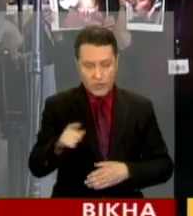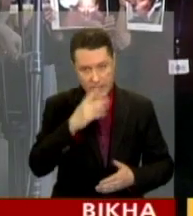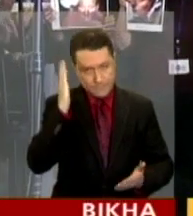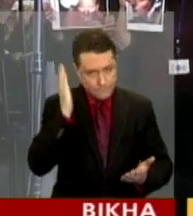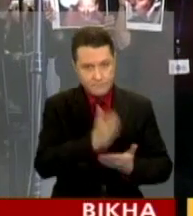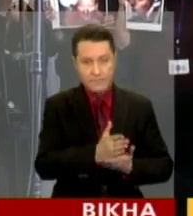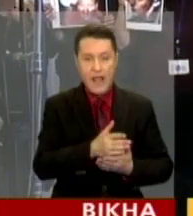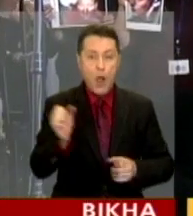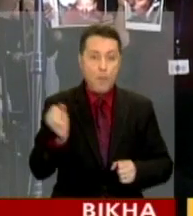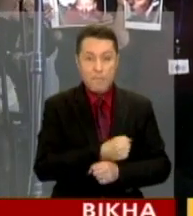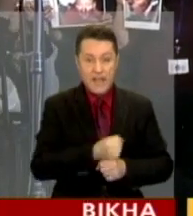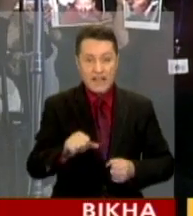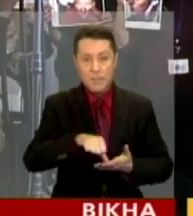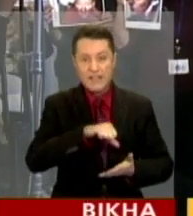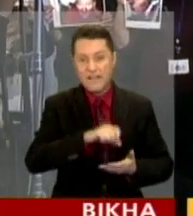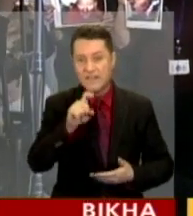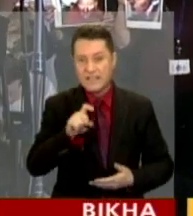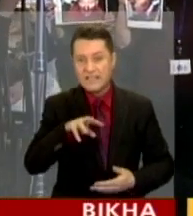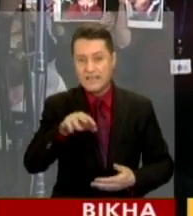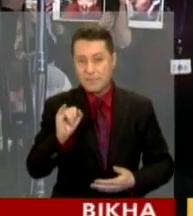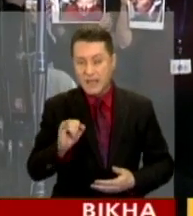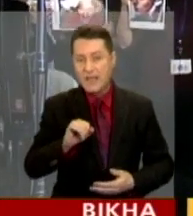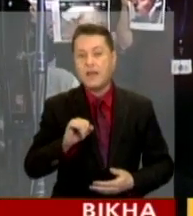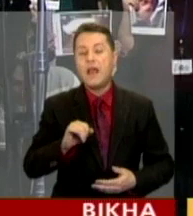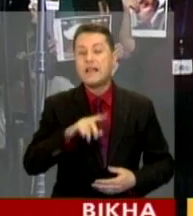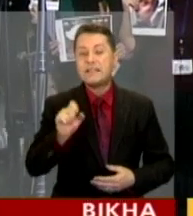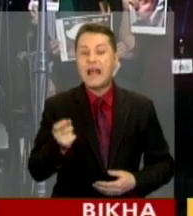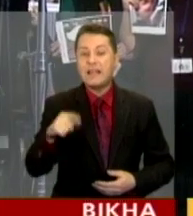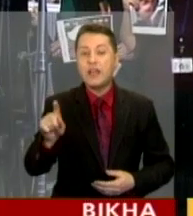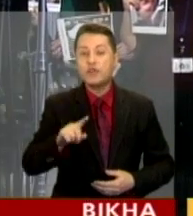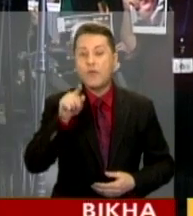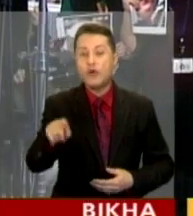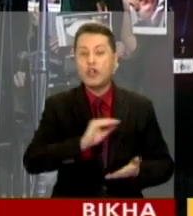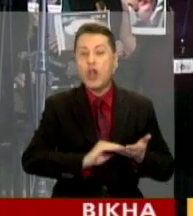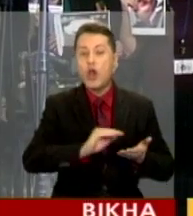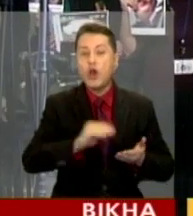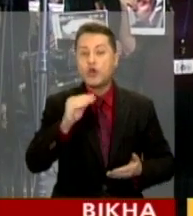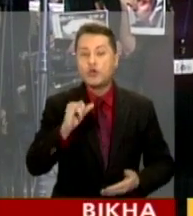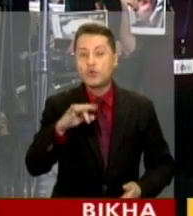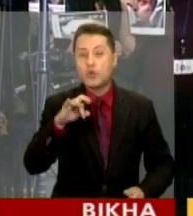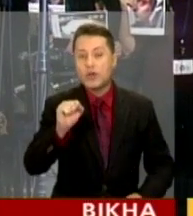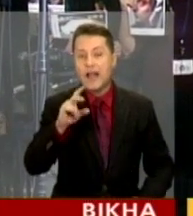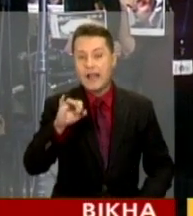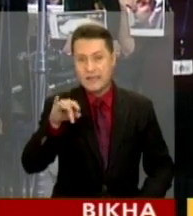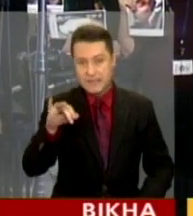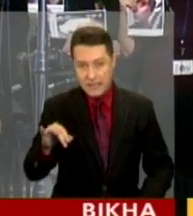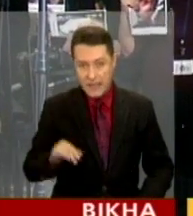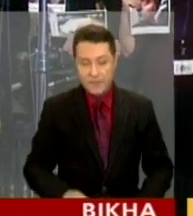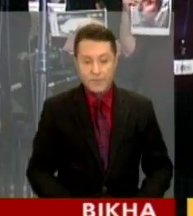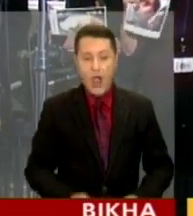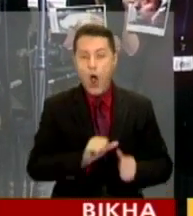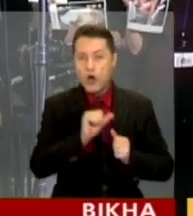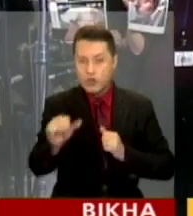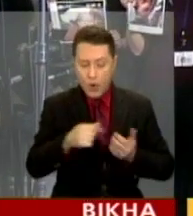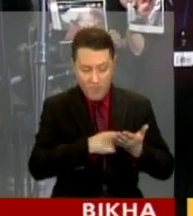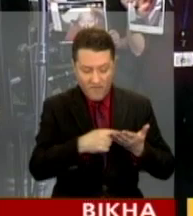били представників ЗМІ за те, що вони журналісти. Особа, хто понесе за це відповідальність? Особа, і коли? Особа виділена в цьому